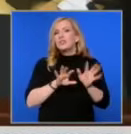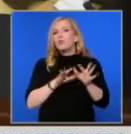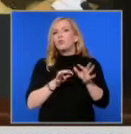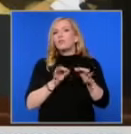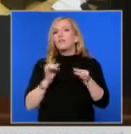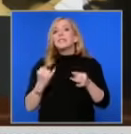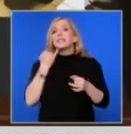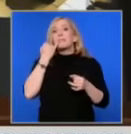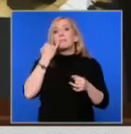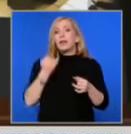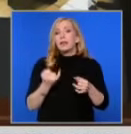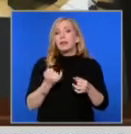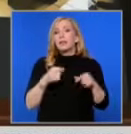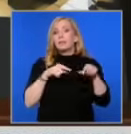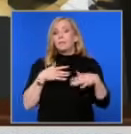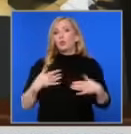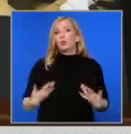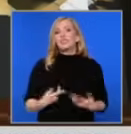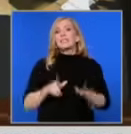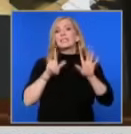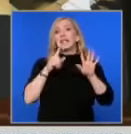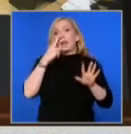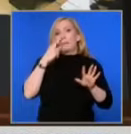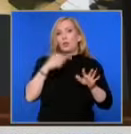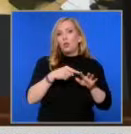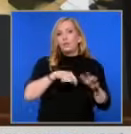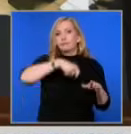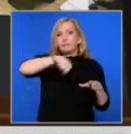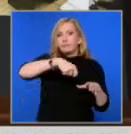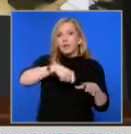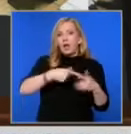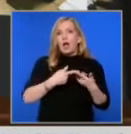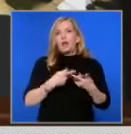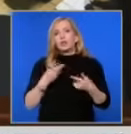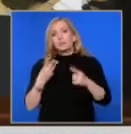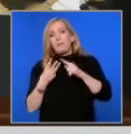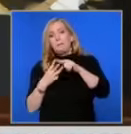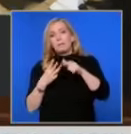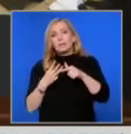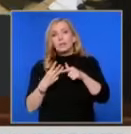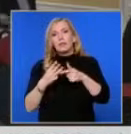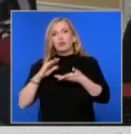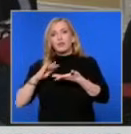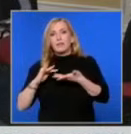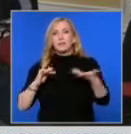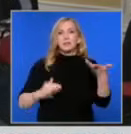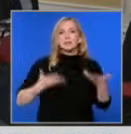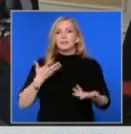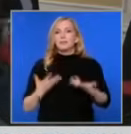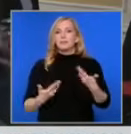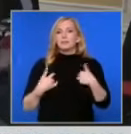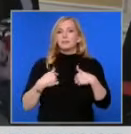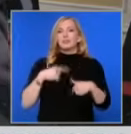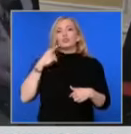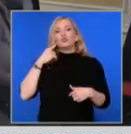Навални. За да заприличат на нещо, им трябват 7 минути. Какво да правя в останалите 3? Да ям или да събирам чаши и прибори,